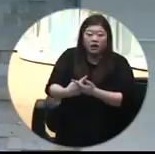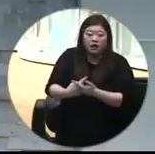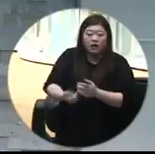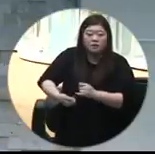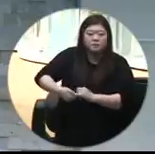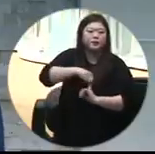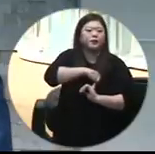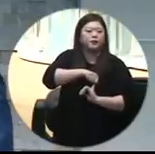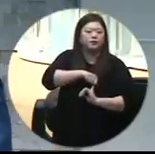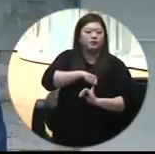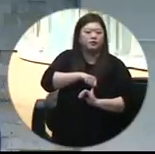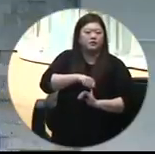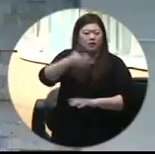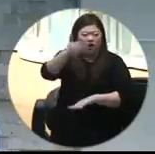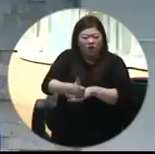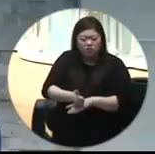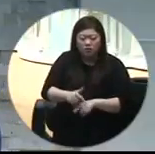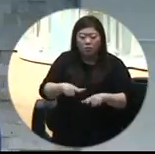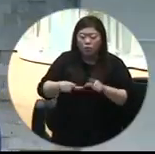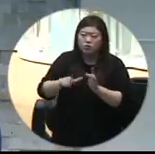시작해. 예수님 보고 소리를 지릅니다.